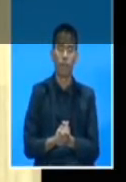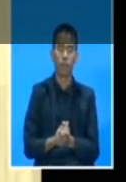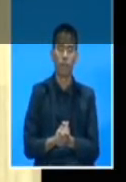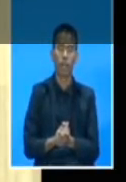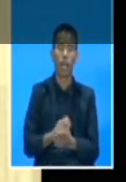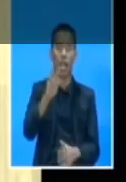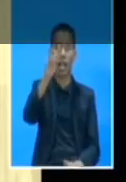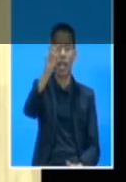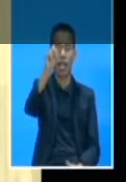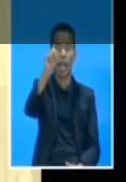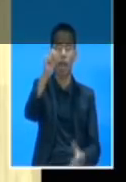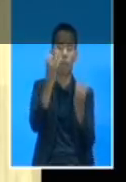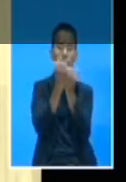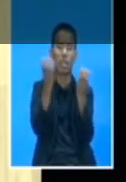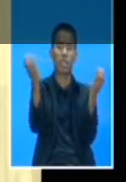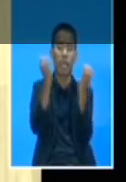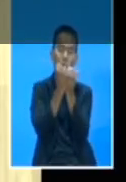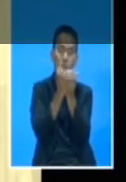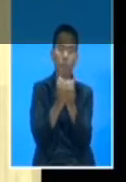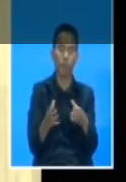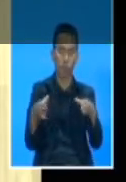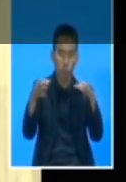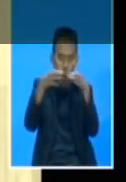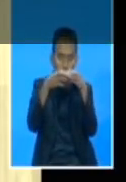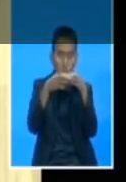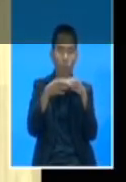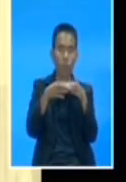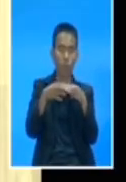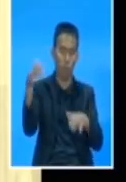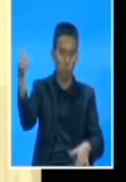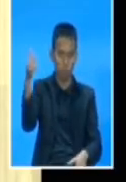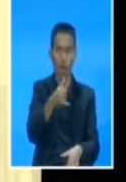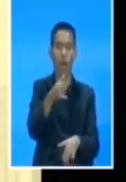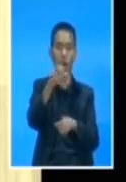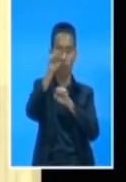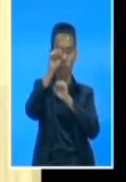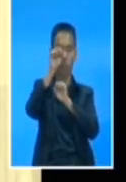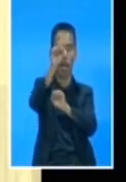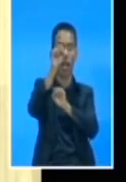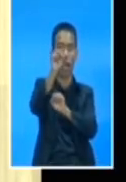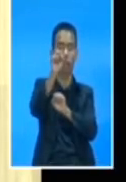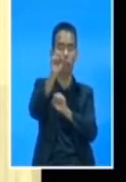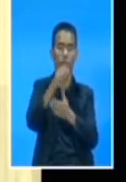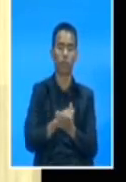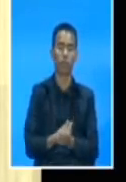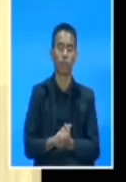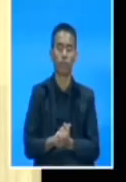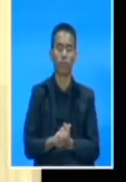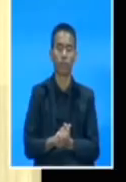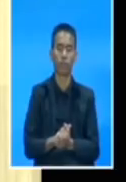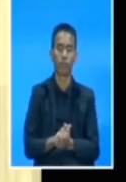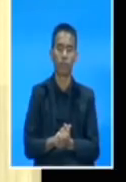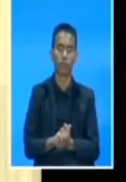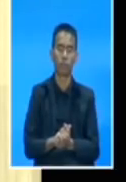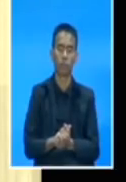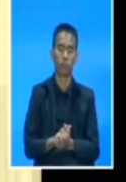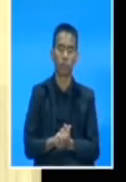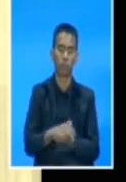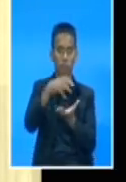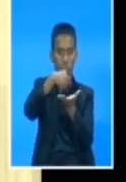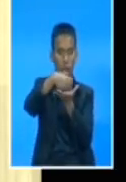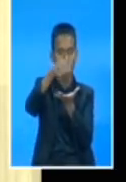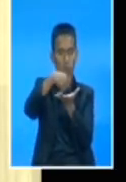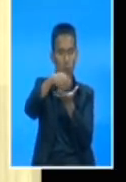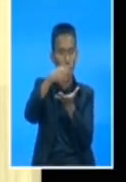ากกว่านะครับเป็นเรื่องขององค์กรจะต้องออกมาประกาศออกมาแถลงพันธกิ